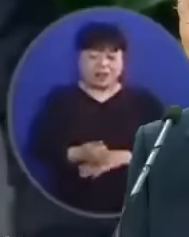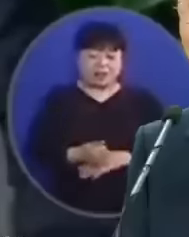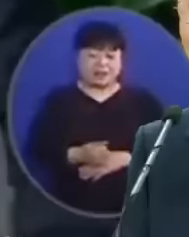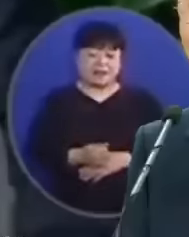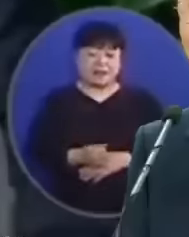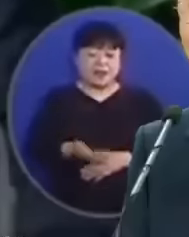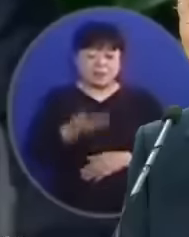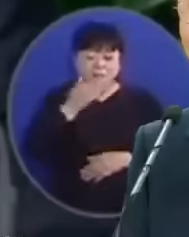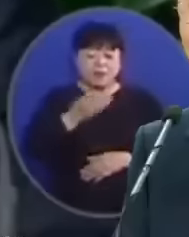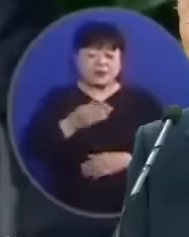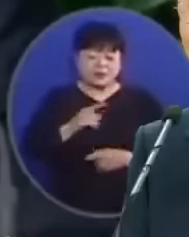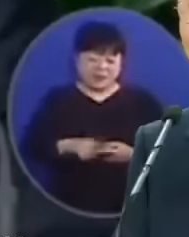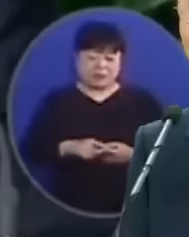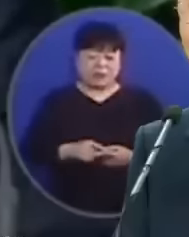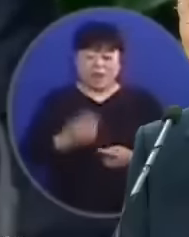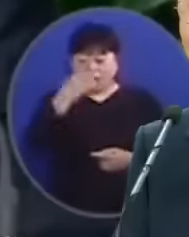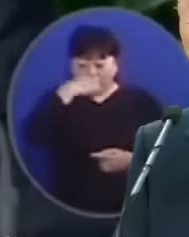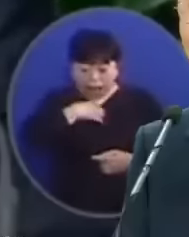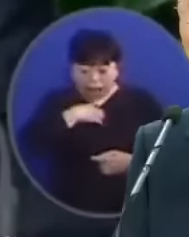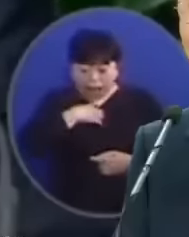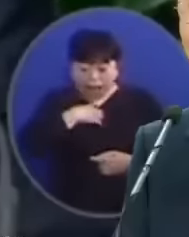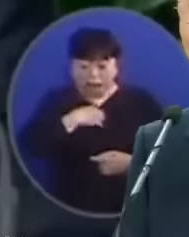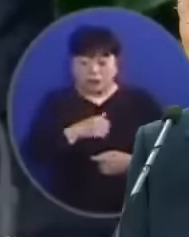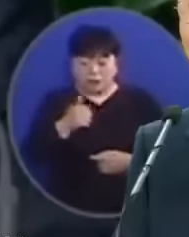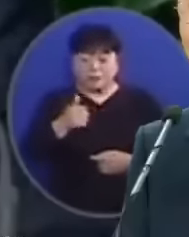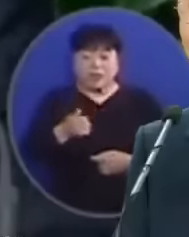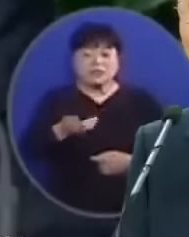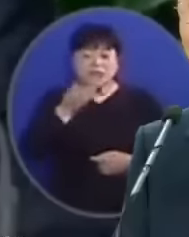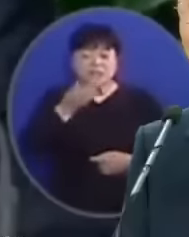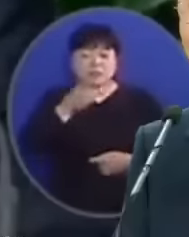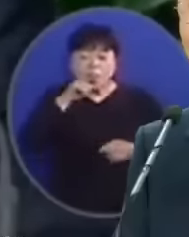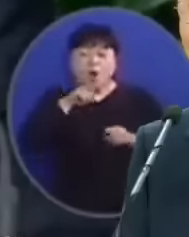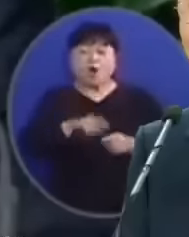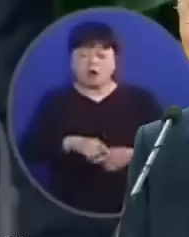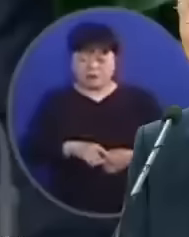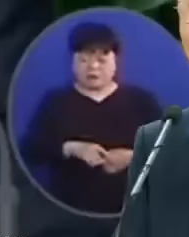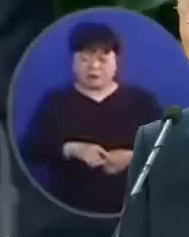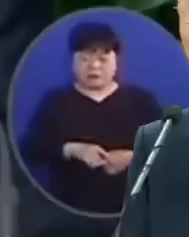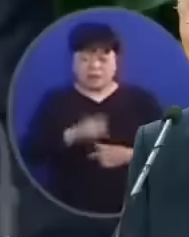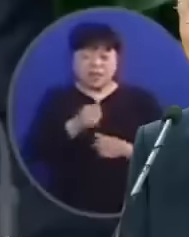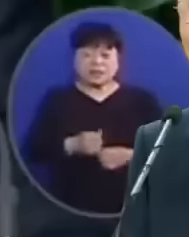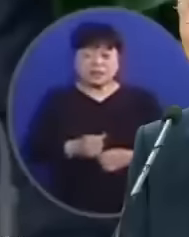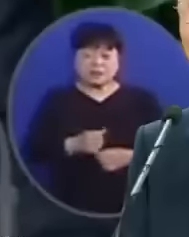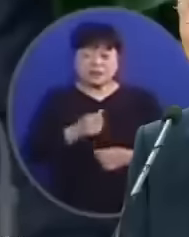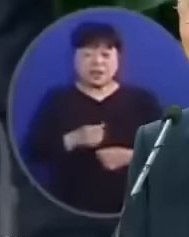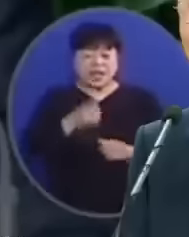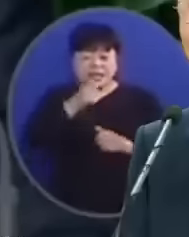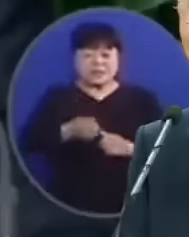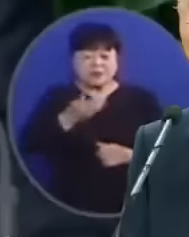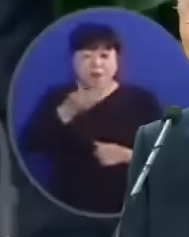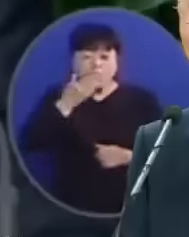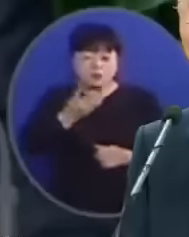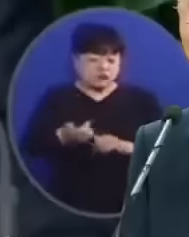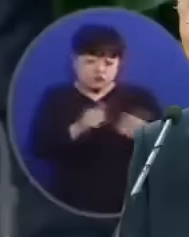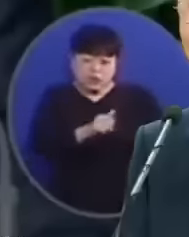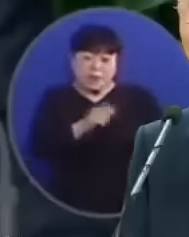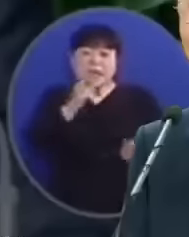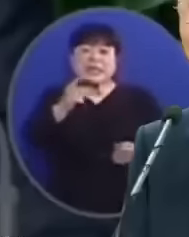따먹고 남편까지 동참하도록 설득하여 먹였습니다. 하나님이 먹으면 죽는다고 했는데도 불구하고 바라보는